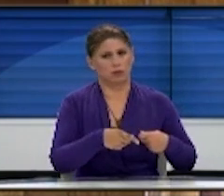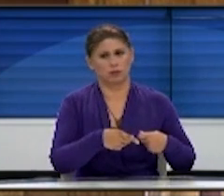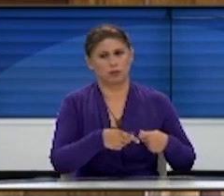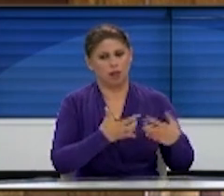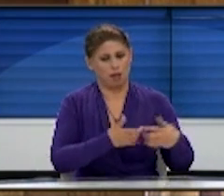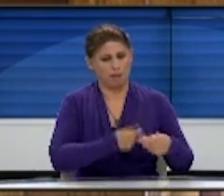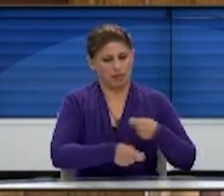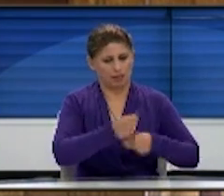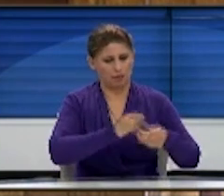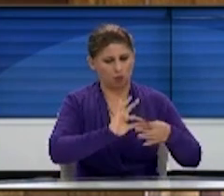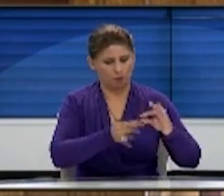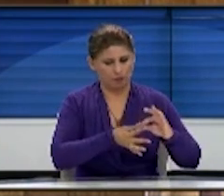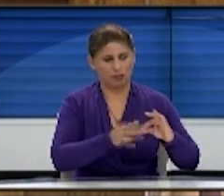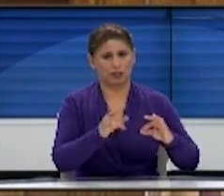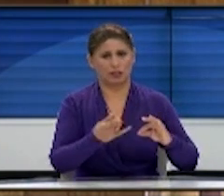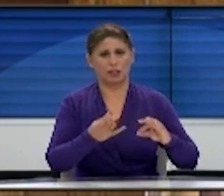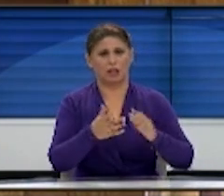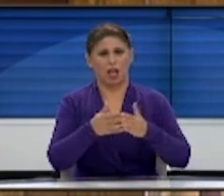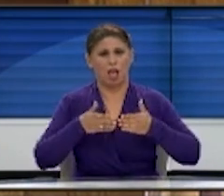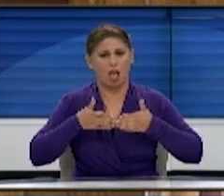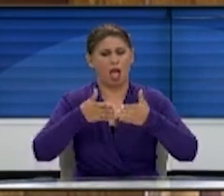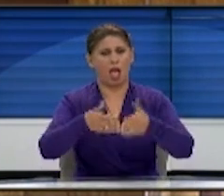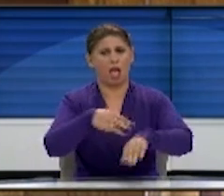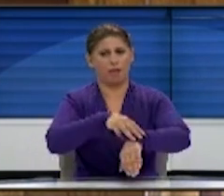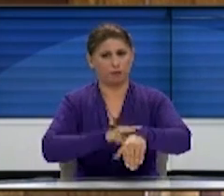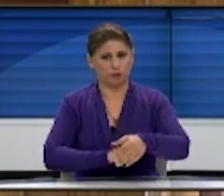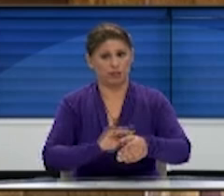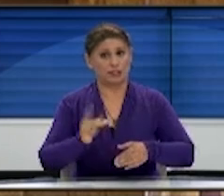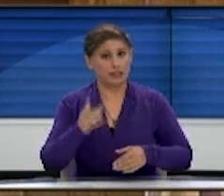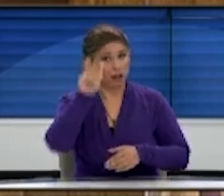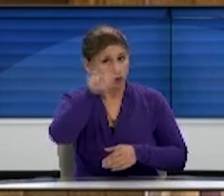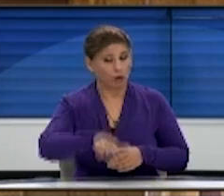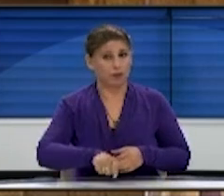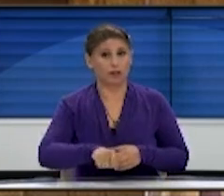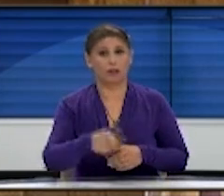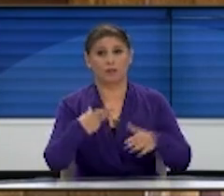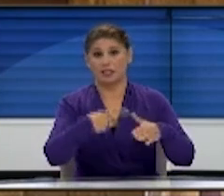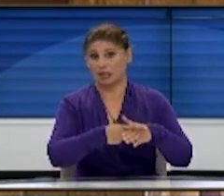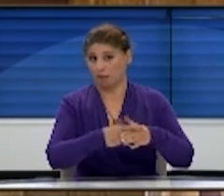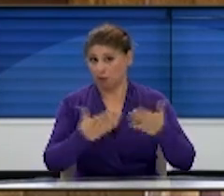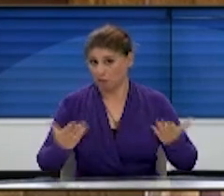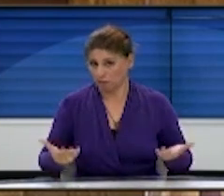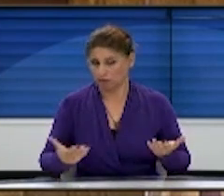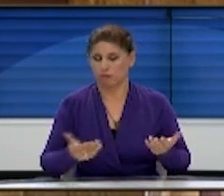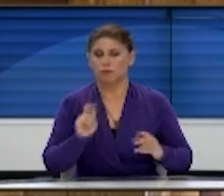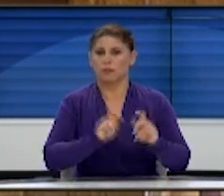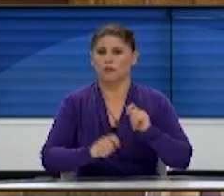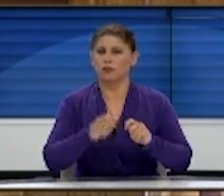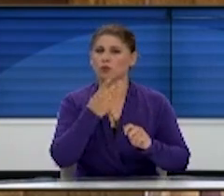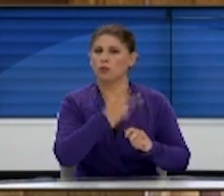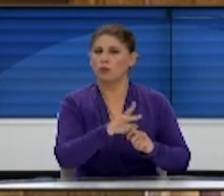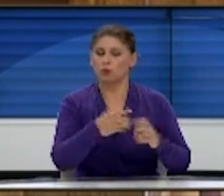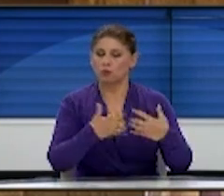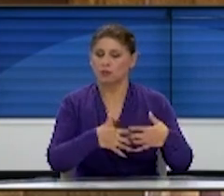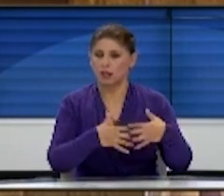για επιχειρηματικούς ομίλους, είτε για εφοπλιστές, είτε για το ίδιο το χρηματοπιστωτικό σύστημα, δημιουργούν τους δικούς